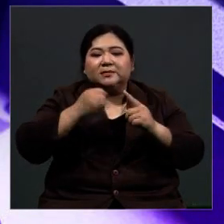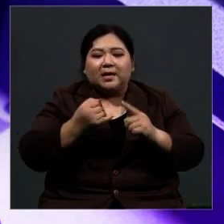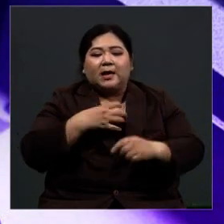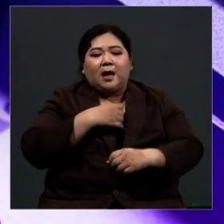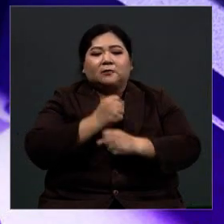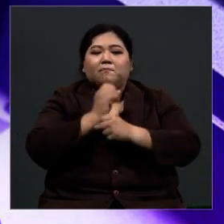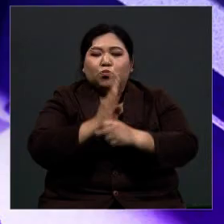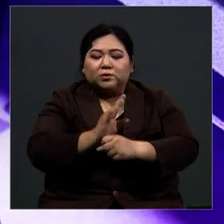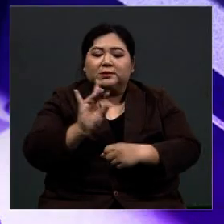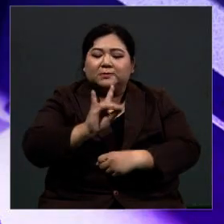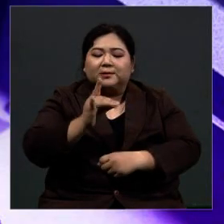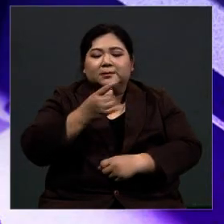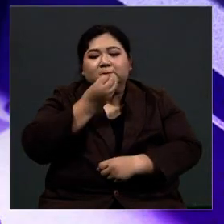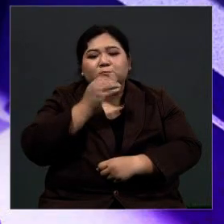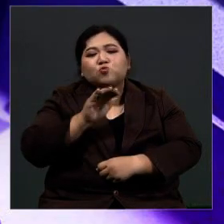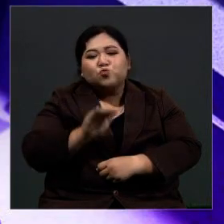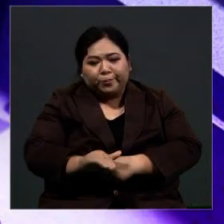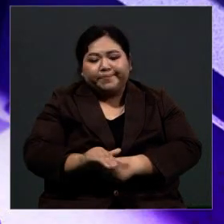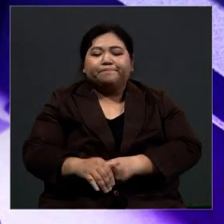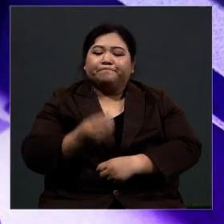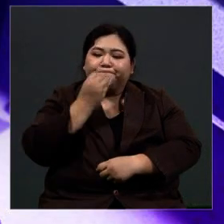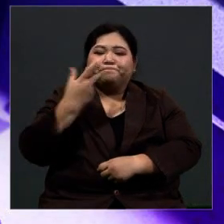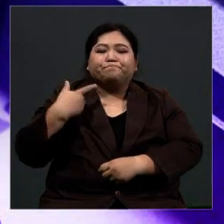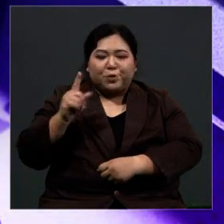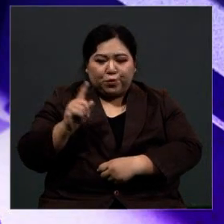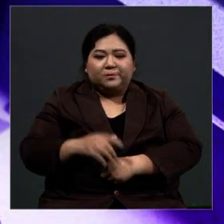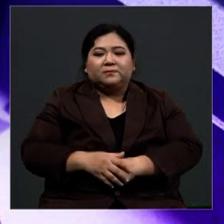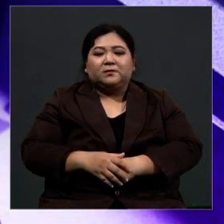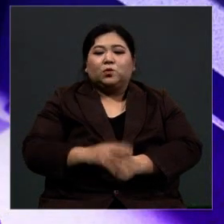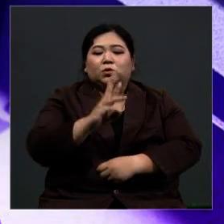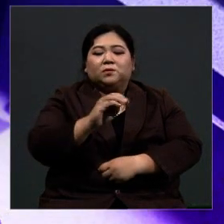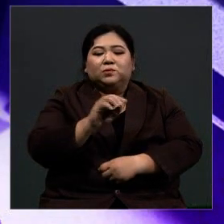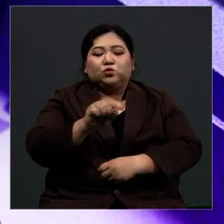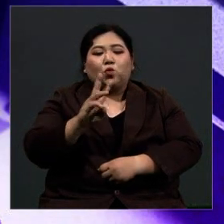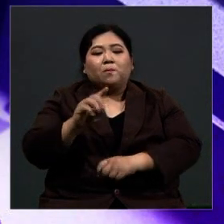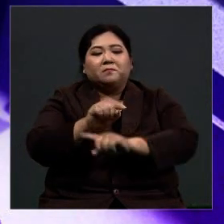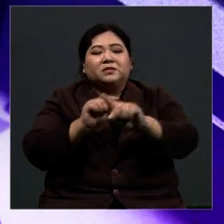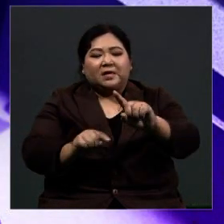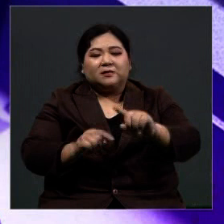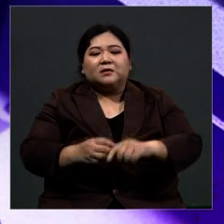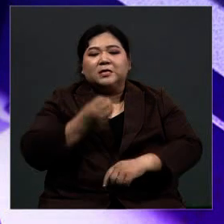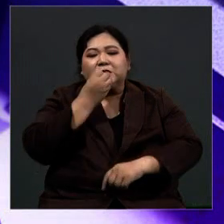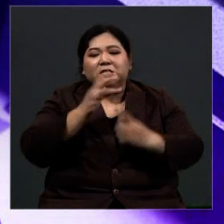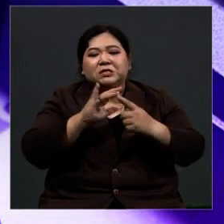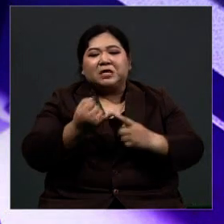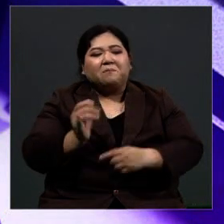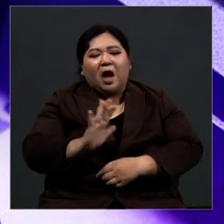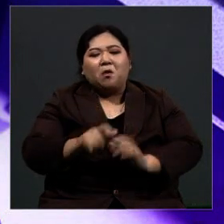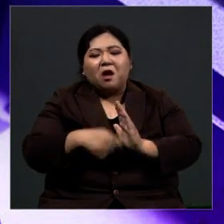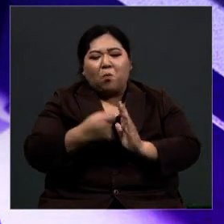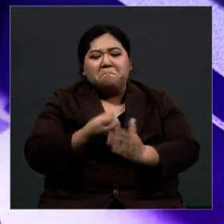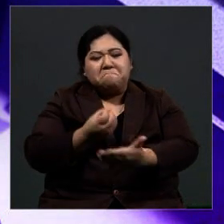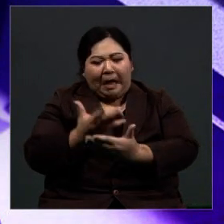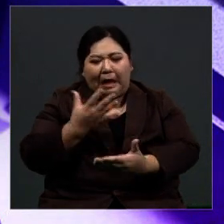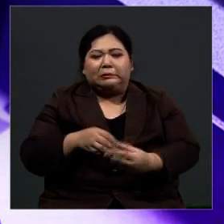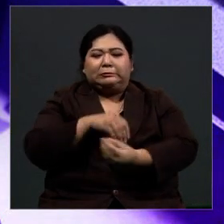สัตว์มีคุณค่าทางอาหารและ 60.6 perไม่กินเจเพราะว่าอาหารแพงเศรษฐกิจไม่ดีส่วนทัศนะ